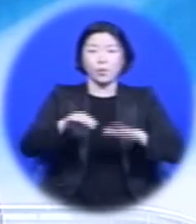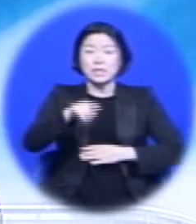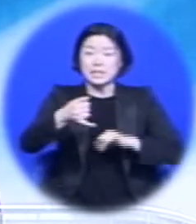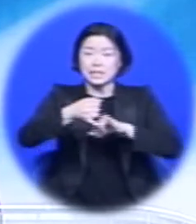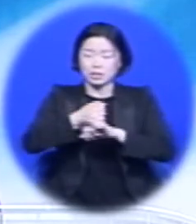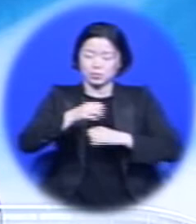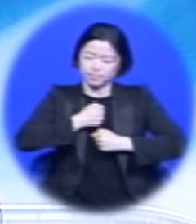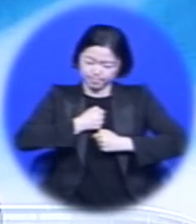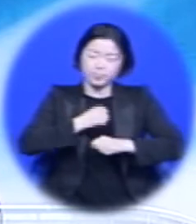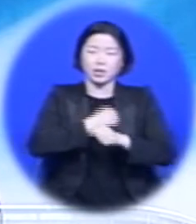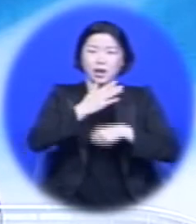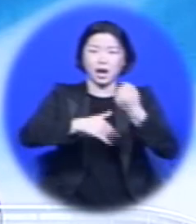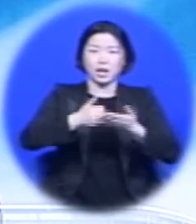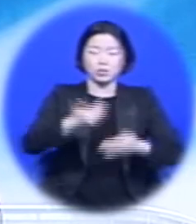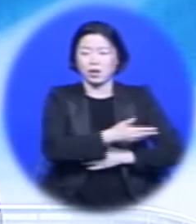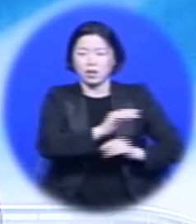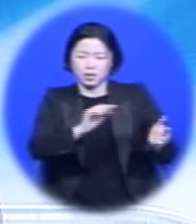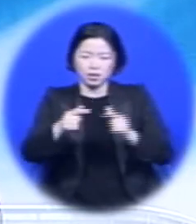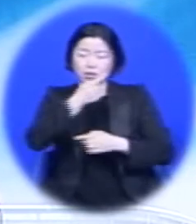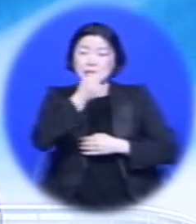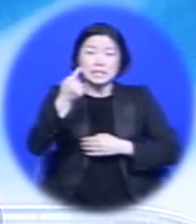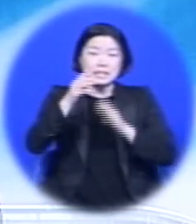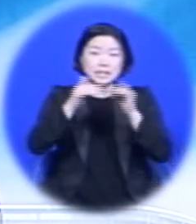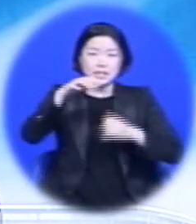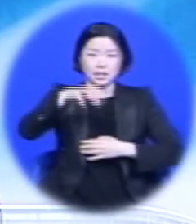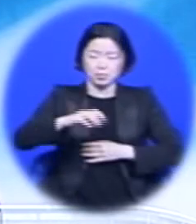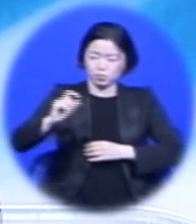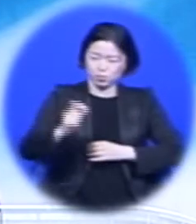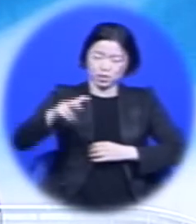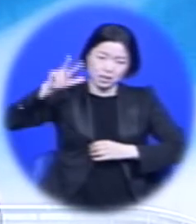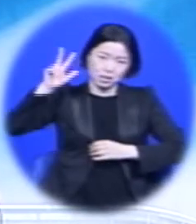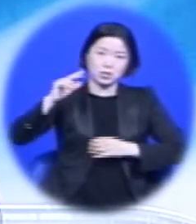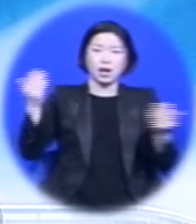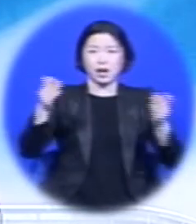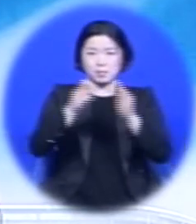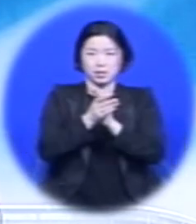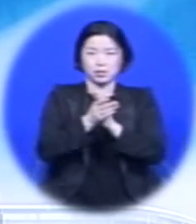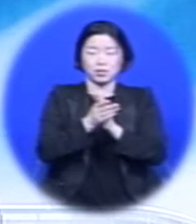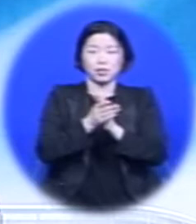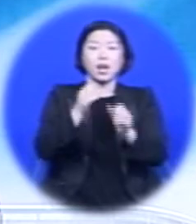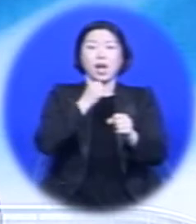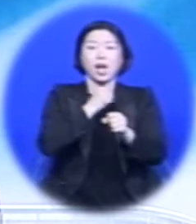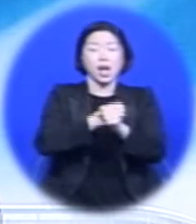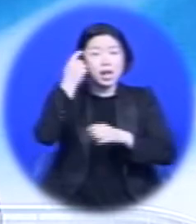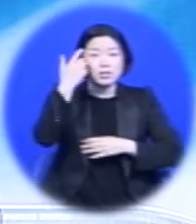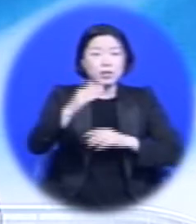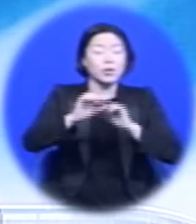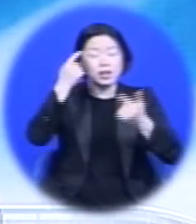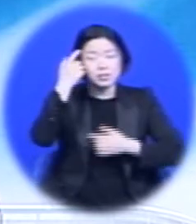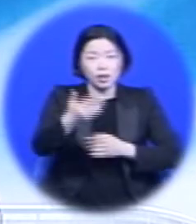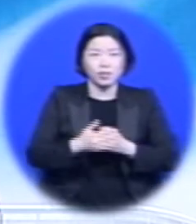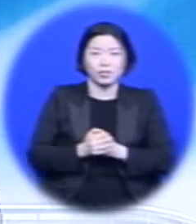약속을 지키기로 하나님과 여러 증인들 앞에서 굳게 다짐합니다. 아멘. 했어요? 안 했어요?